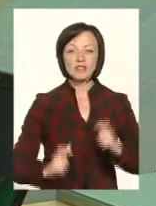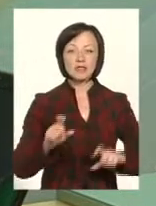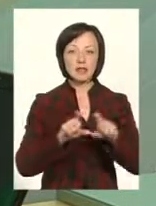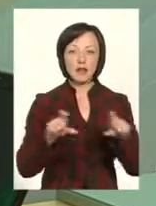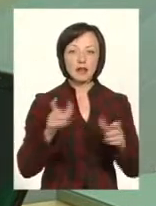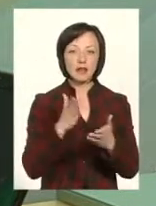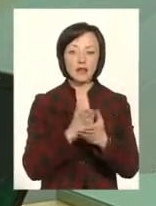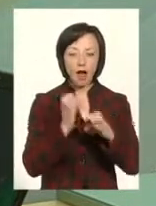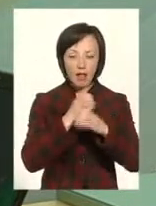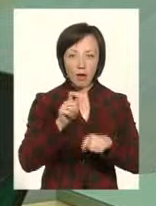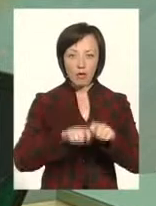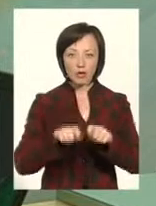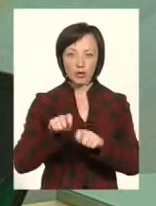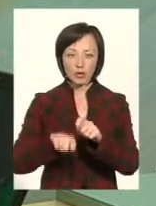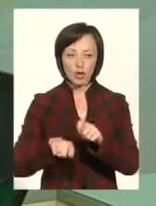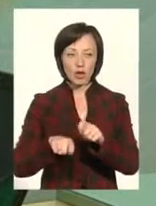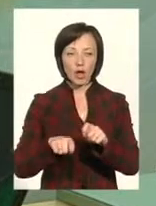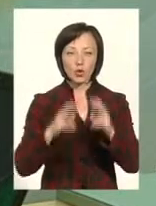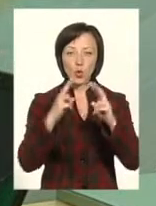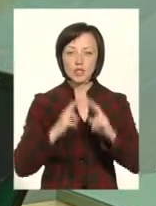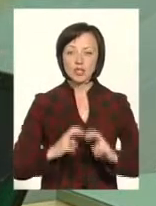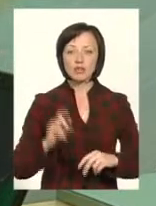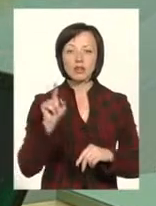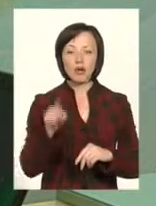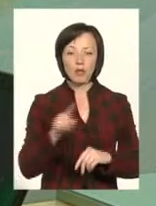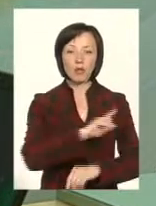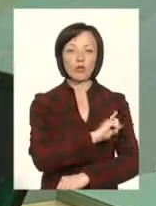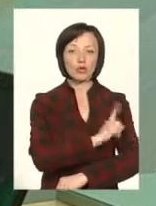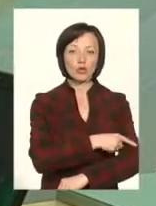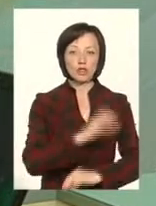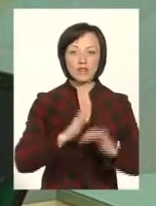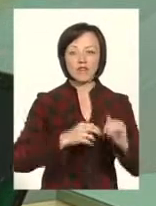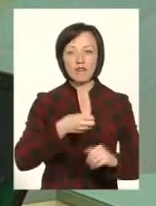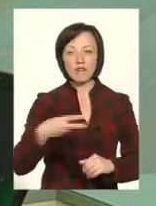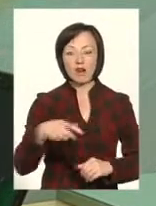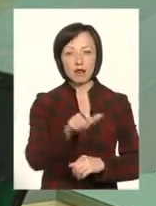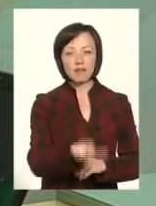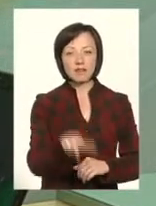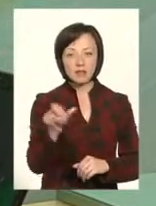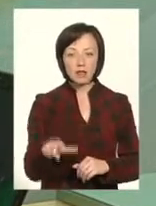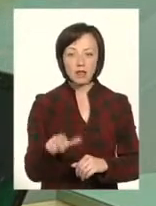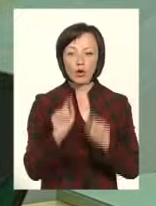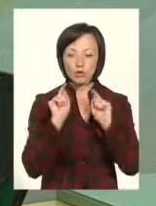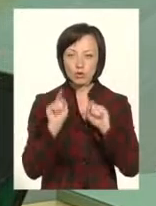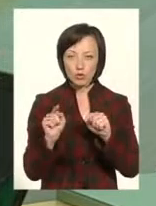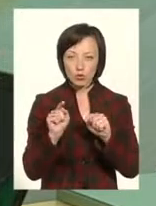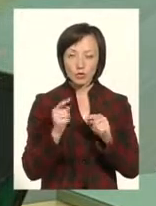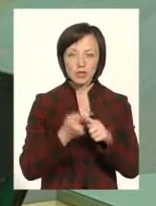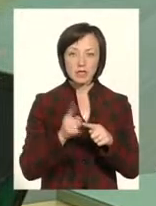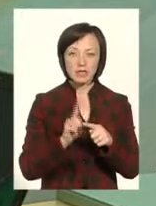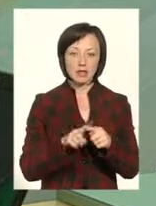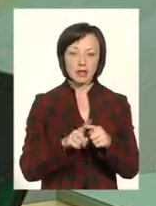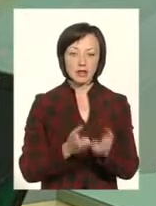університеті є лабораторія паралельних досліджень. Там досить потужні фахівці, які концентрують себе у